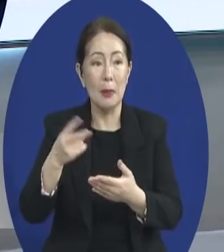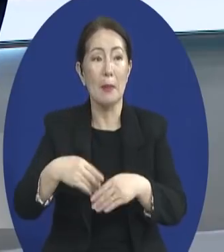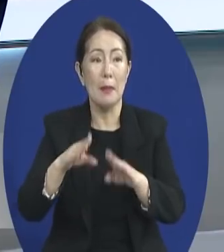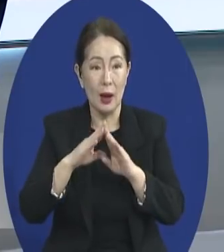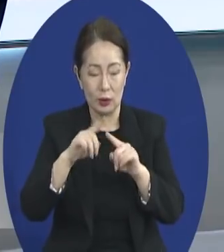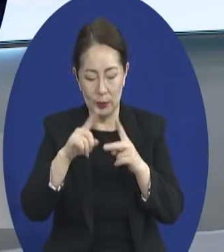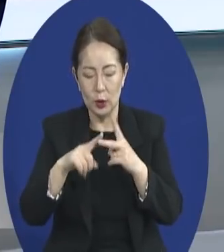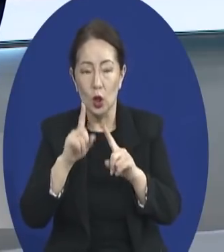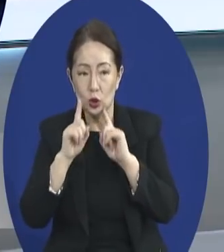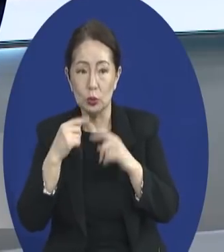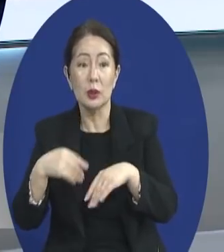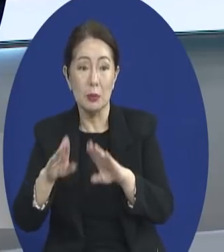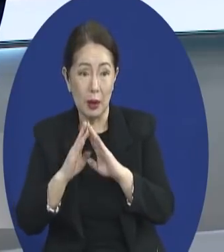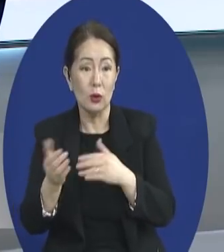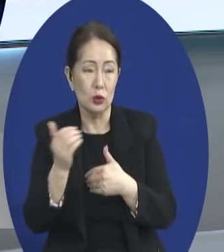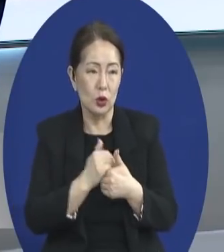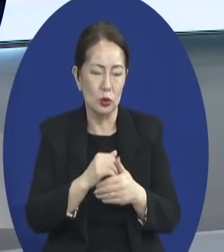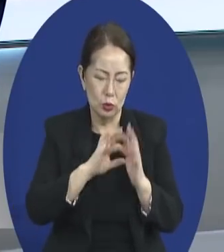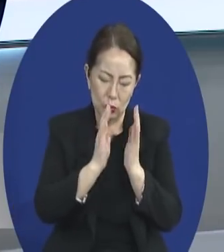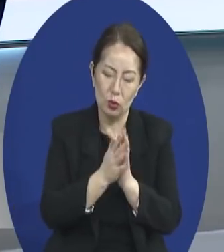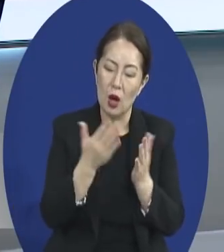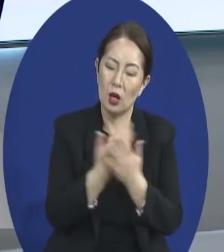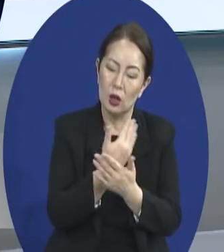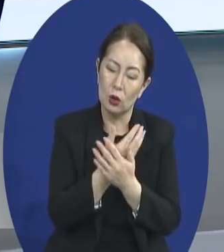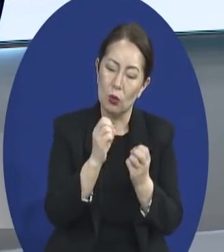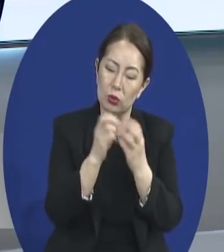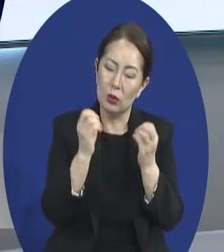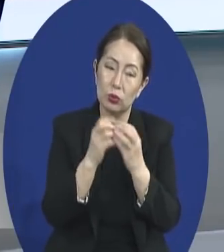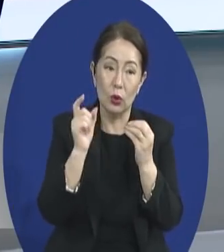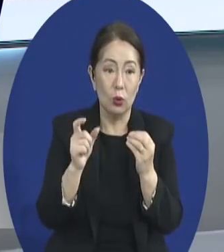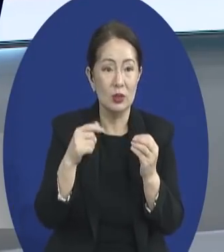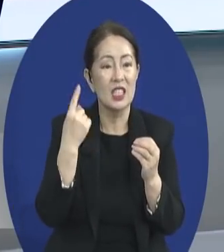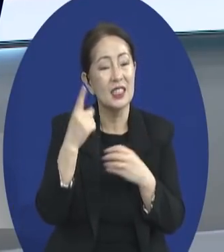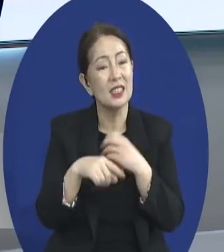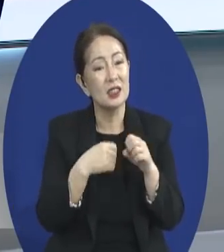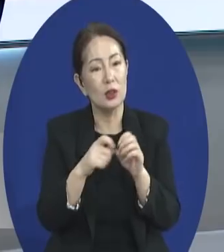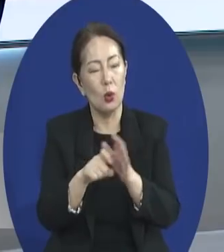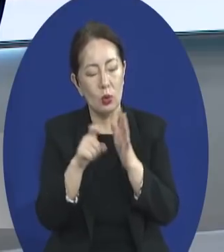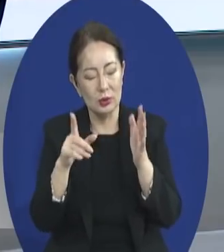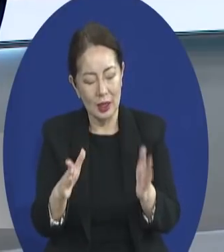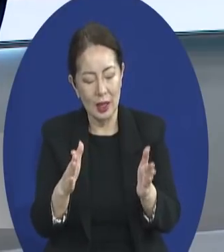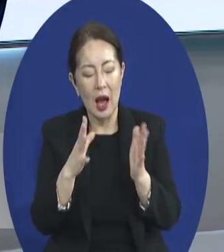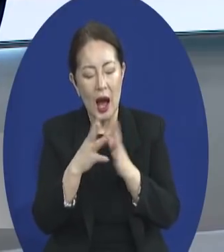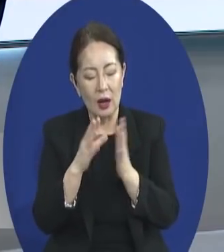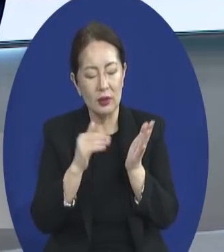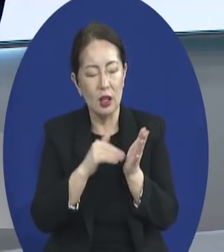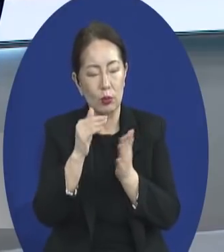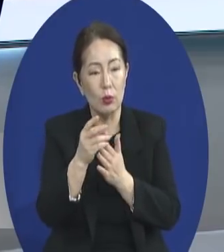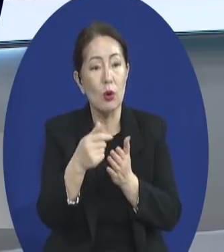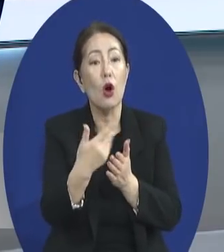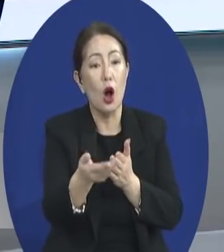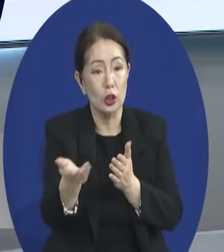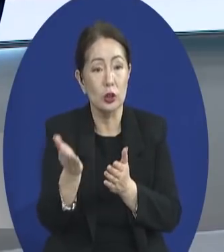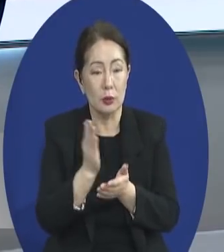байгуулна гэж тусгаж өгсөн. За нийтдээ кино бүтээгчдэд жилд 10 орчим тэрбум төгрөг олгодог байна гэсэн ийм зохицуулалт орж өгсөн. Ингэснээр Монголын